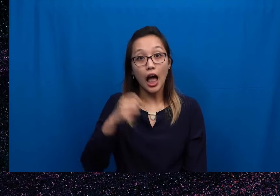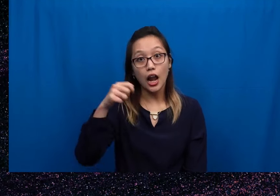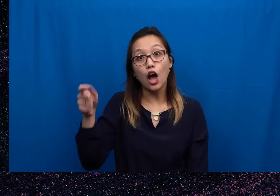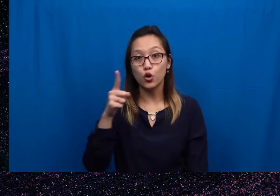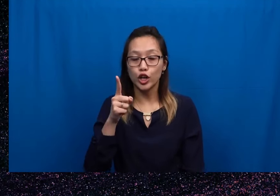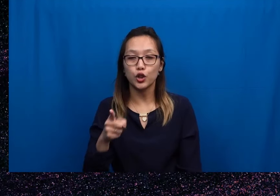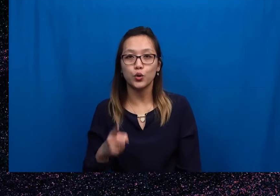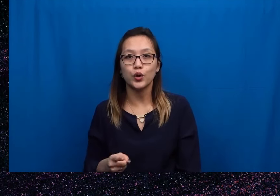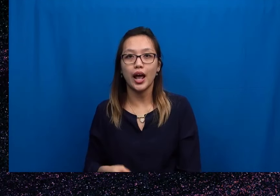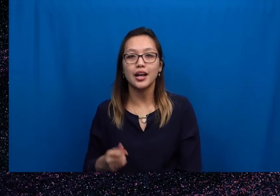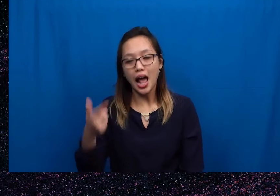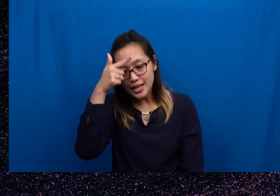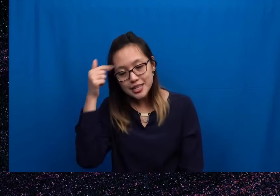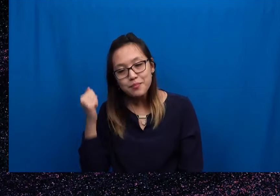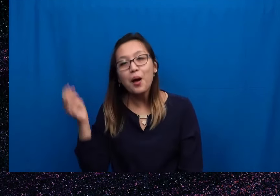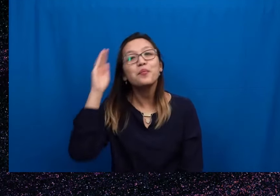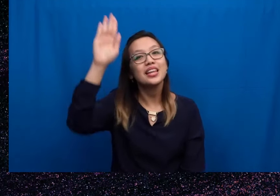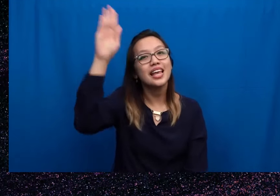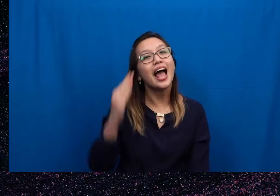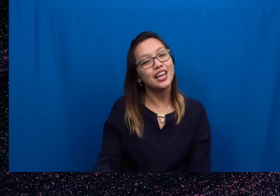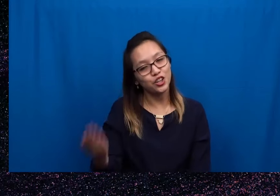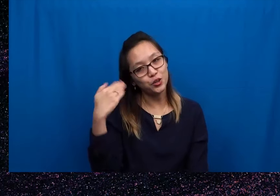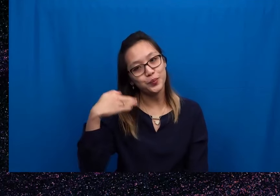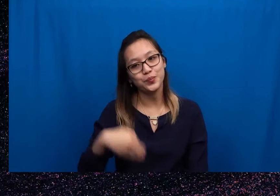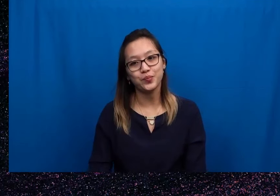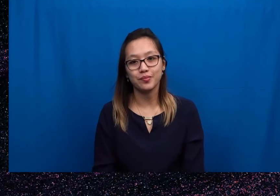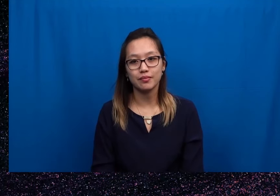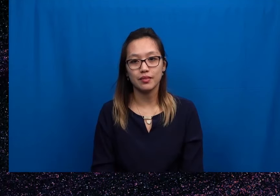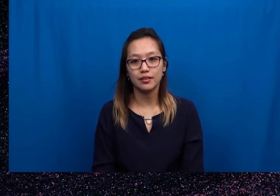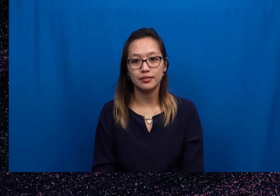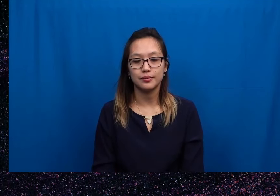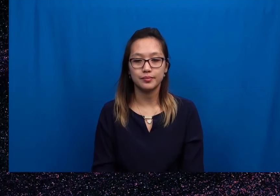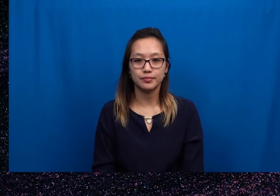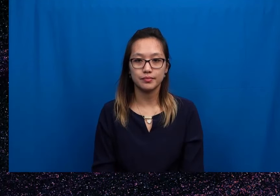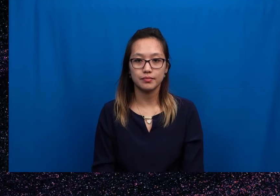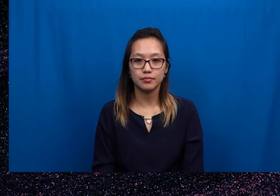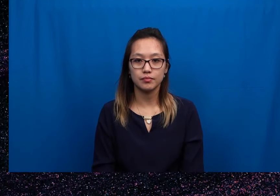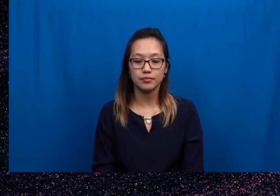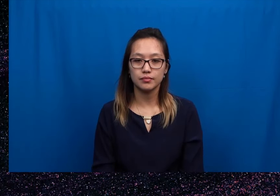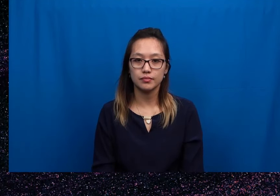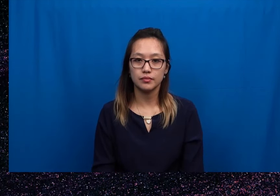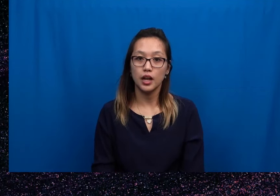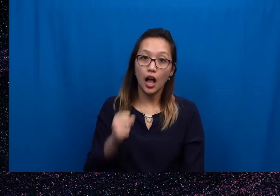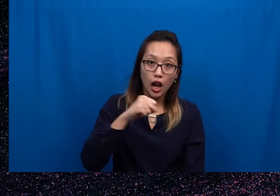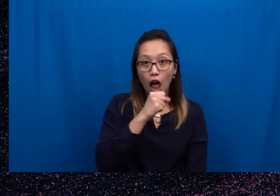He Live atau Sebab Dia Hidup. Bapak Ibu Saudara sekalian, lagu itu menjadi